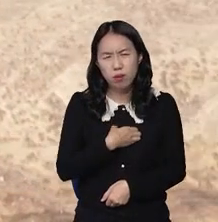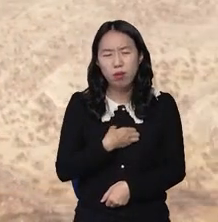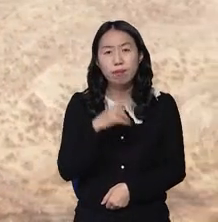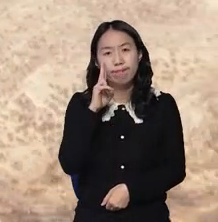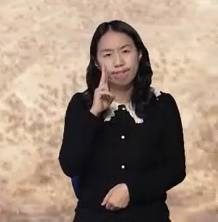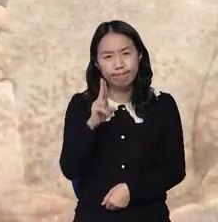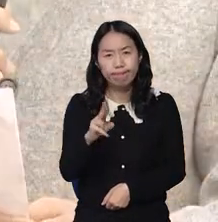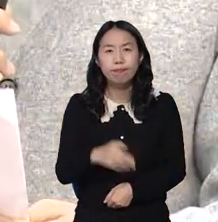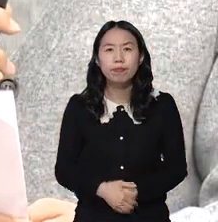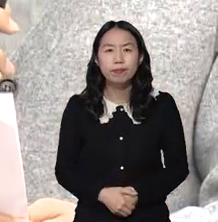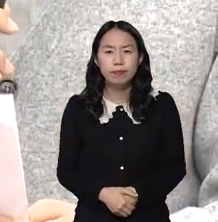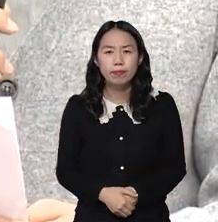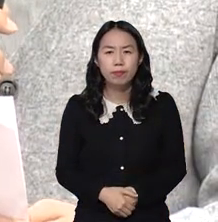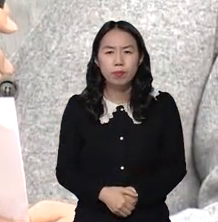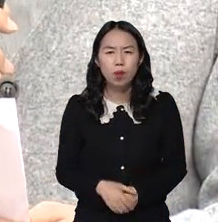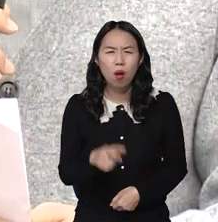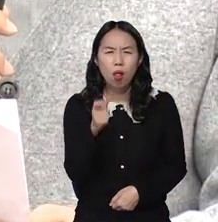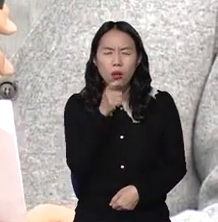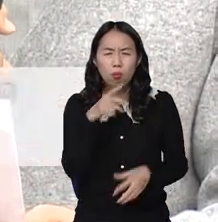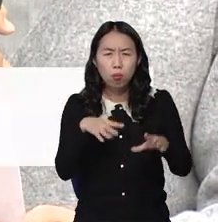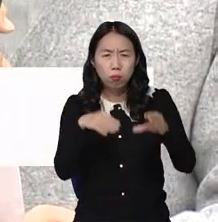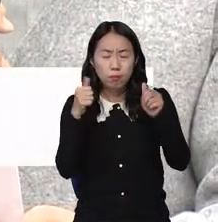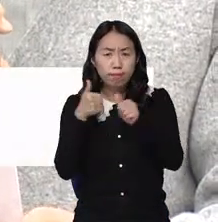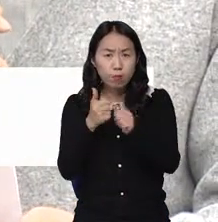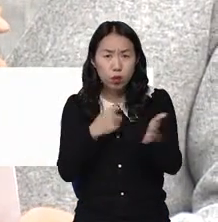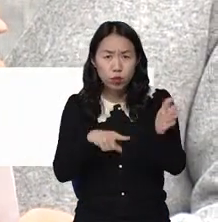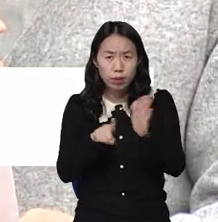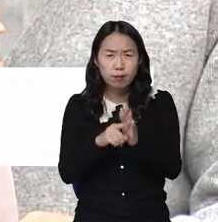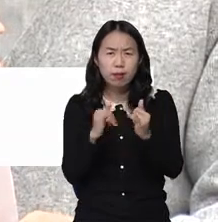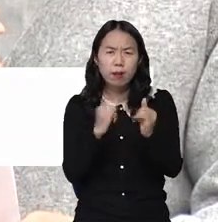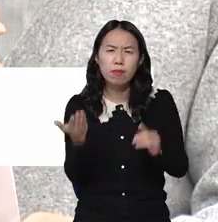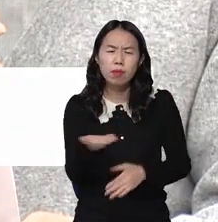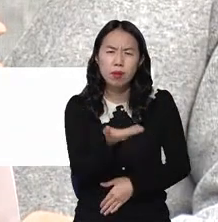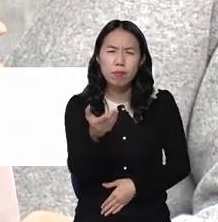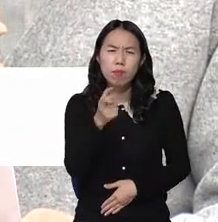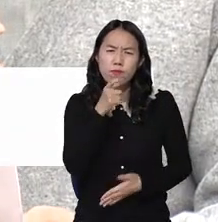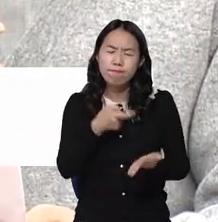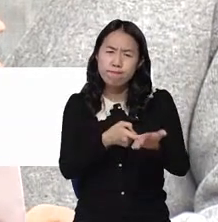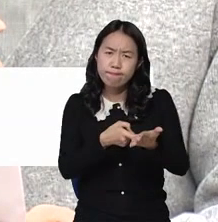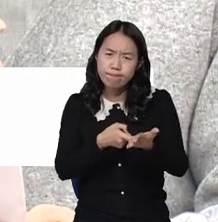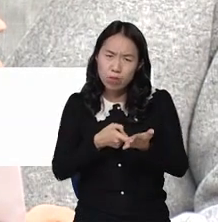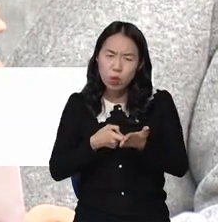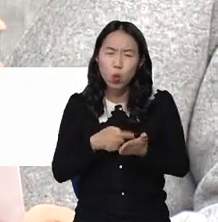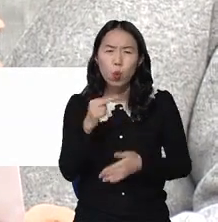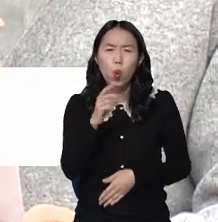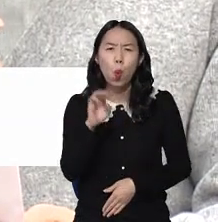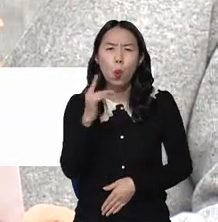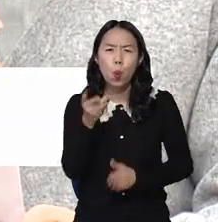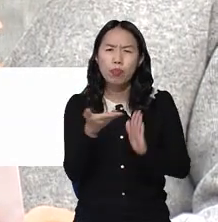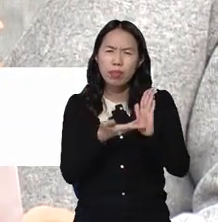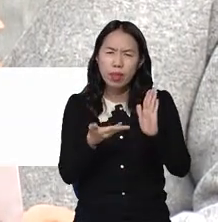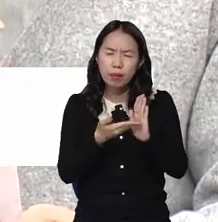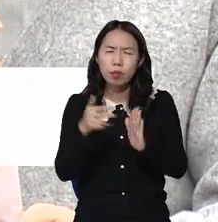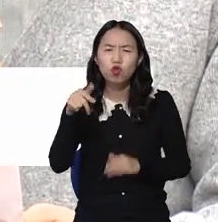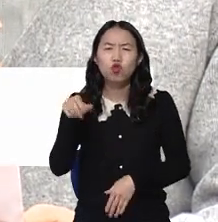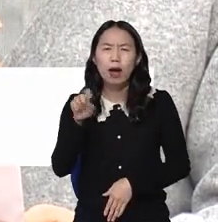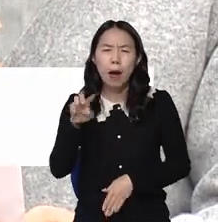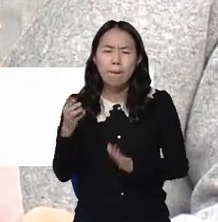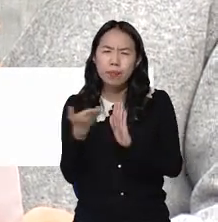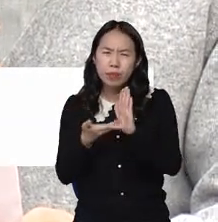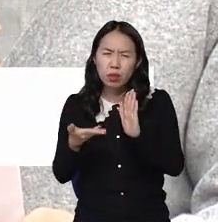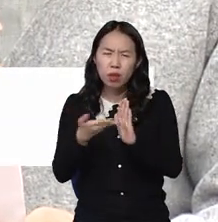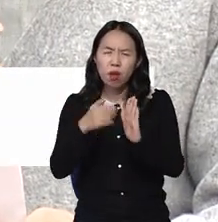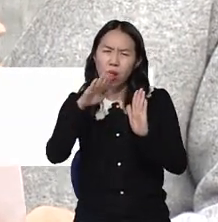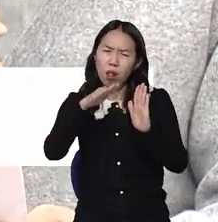큽니다. 가뭄을 극복하기 위한 시민들의 물 절약도 동북댐, 주암댐,